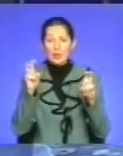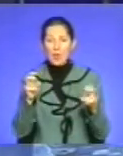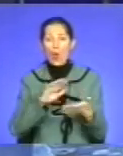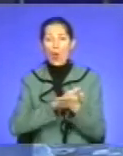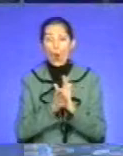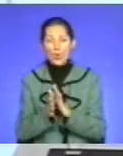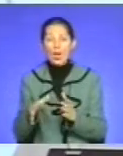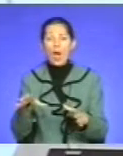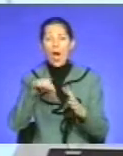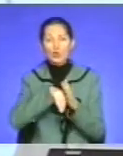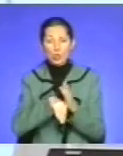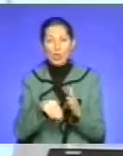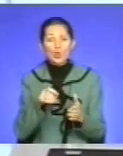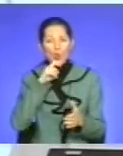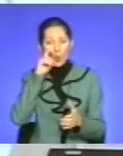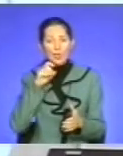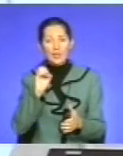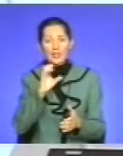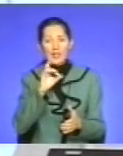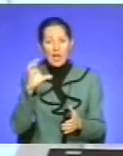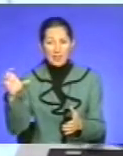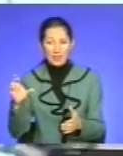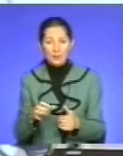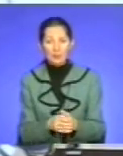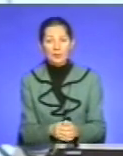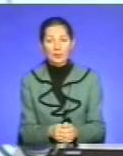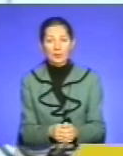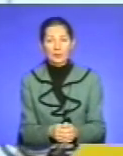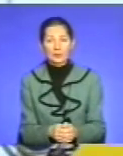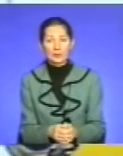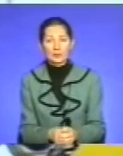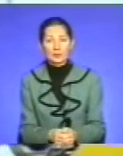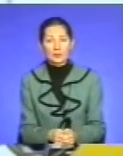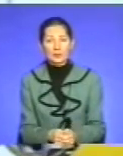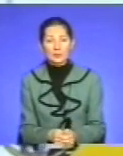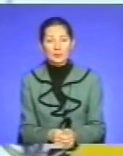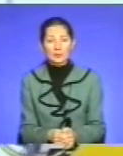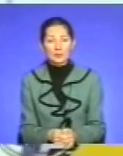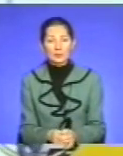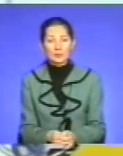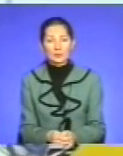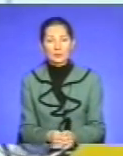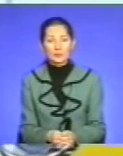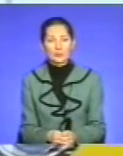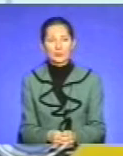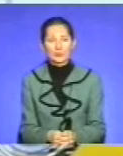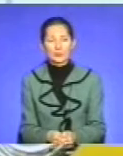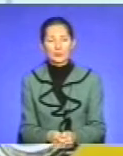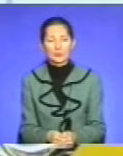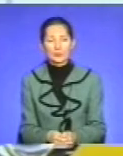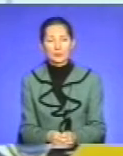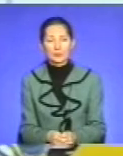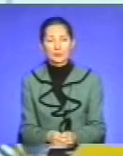Україна-ЄС». And the most ambitious agreements that the European Union has ever negotiated with the third